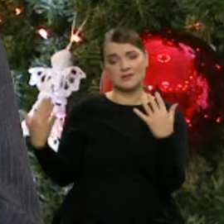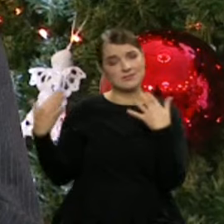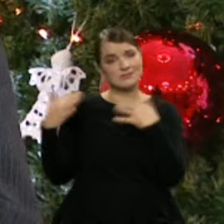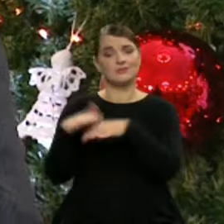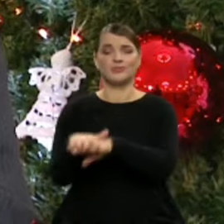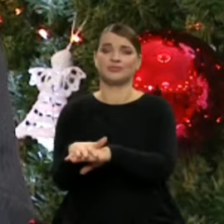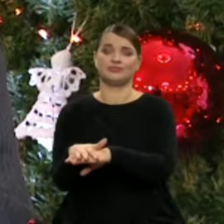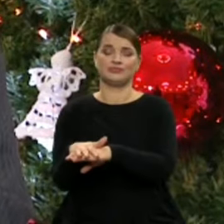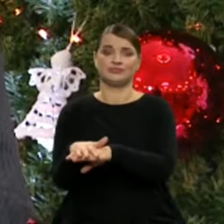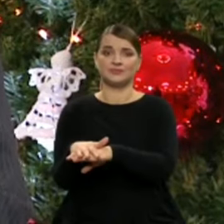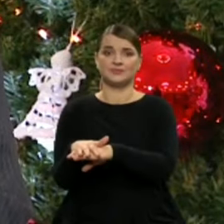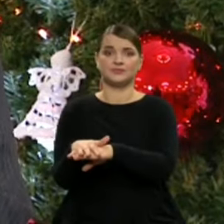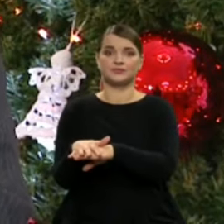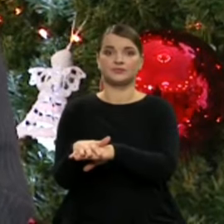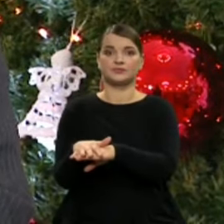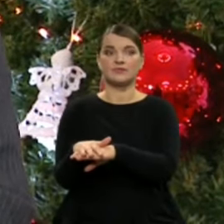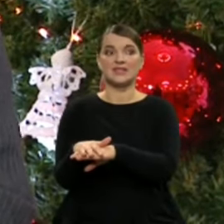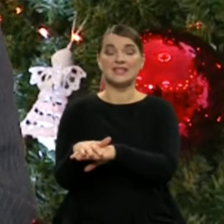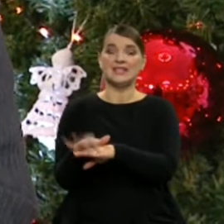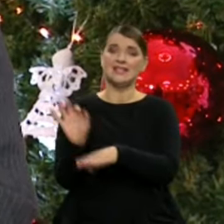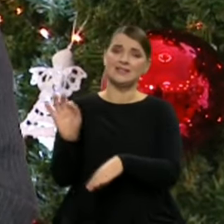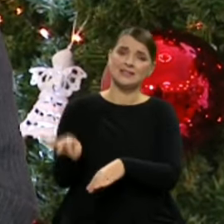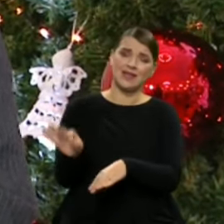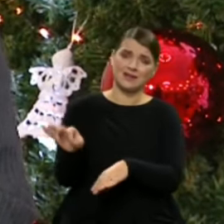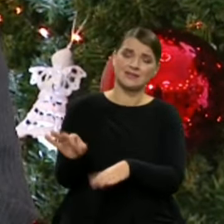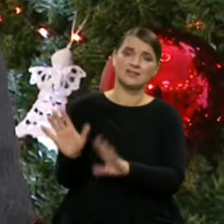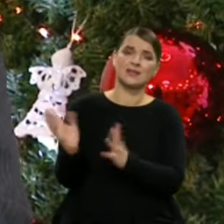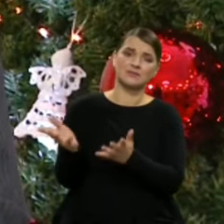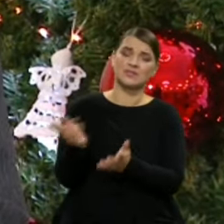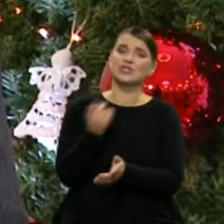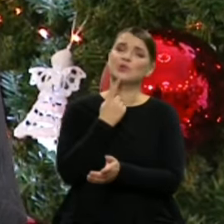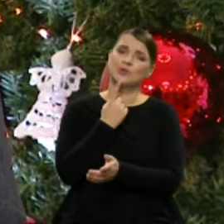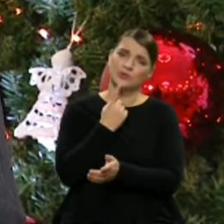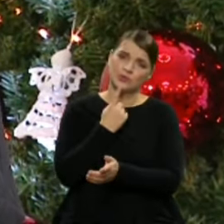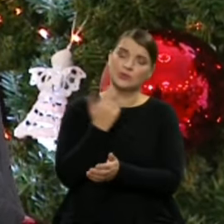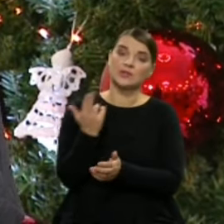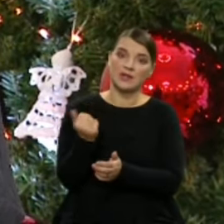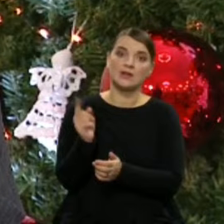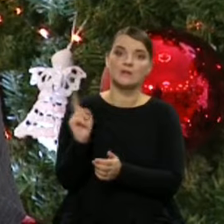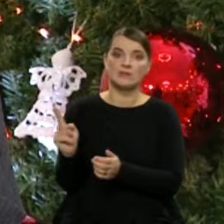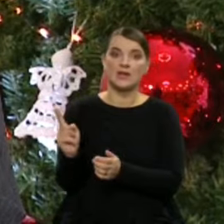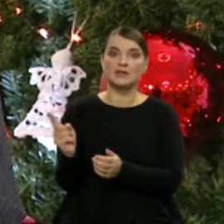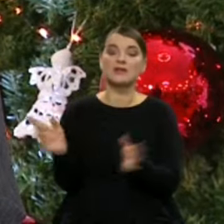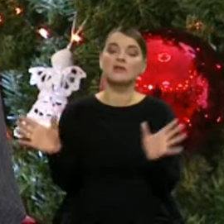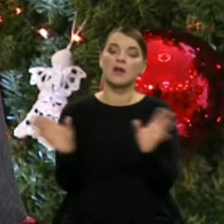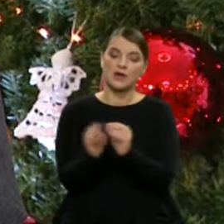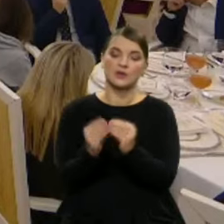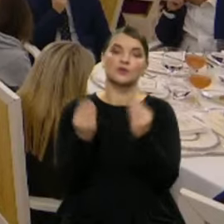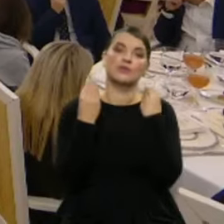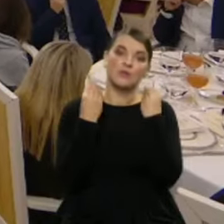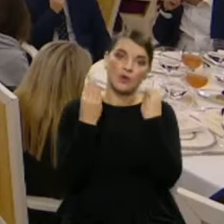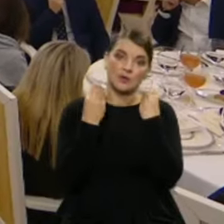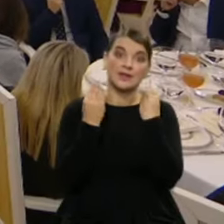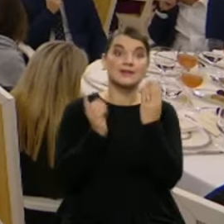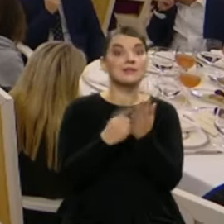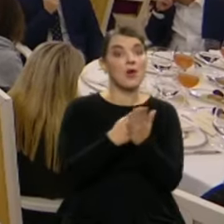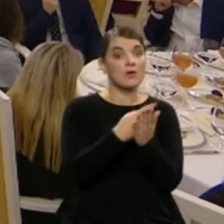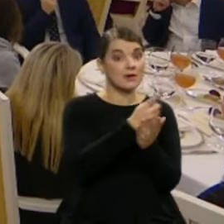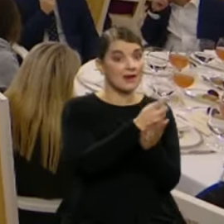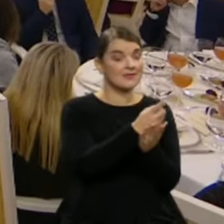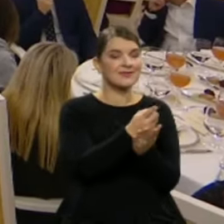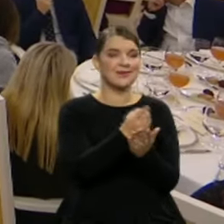gal kiek ir ne sunkiai sekasi, bet vis tiek kartu su visais. Neblogai orientuojasi